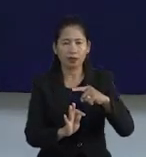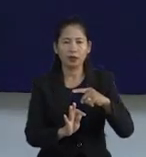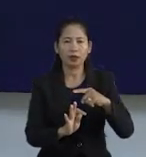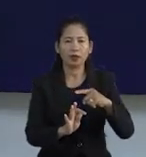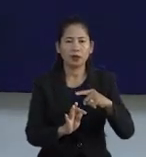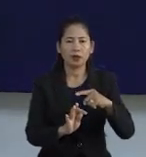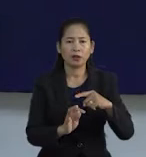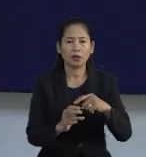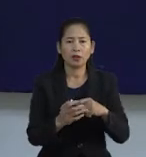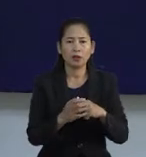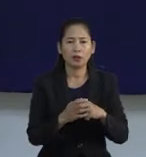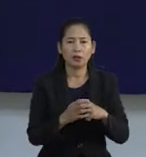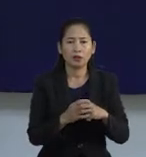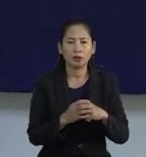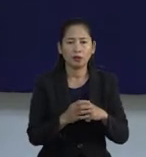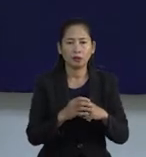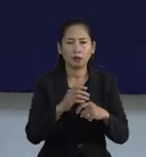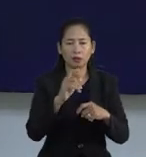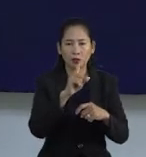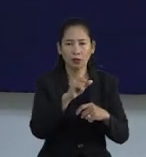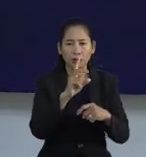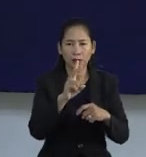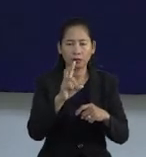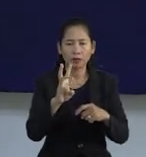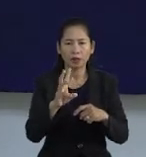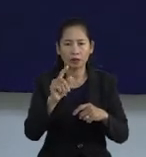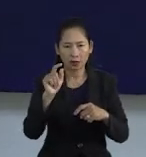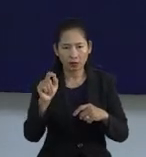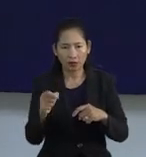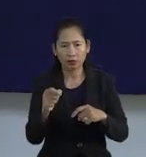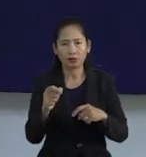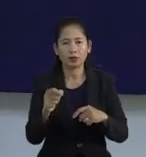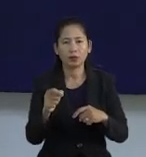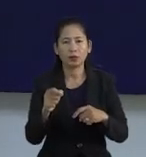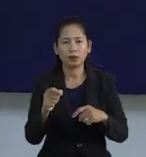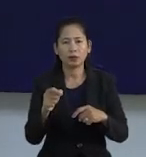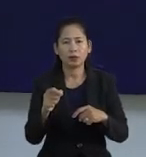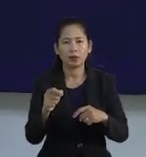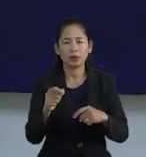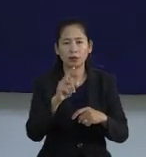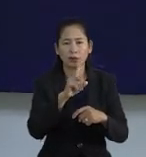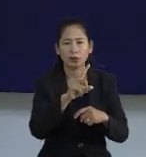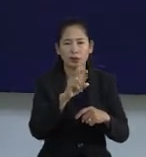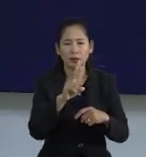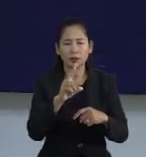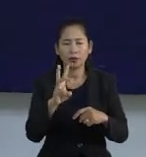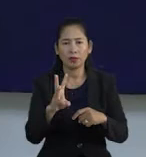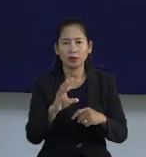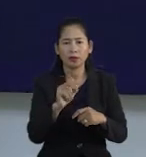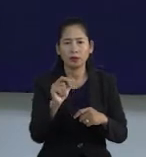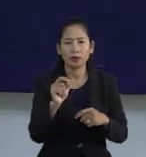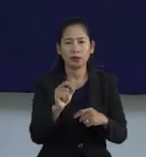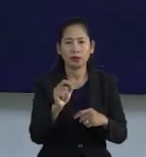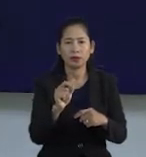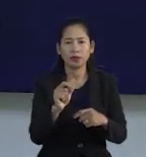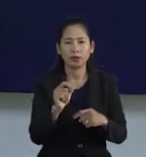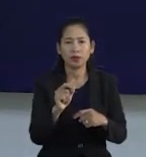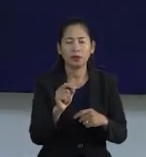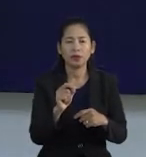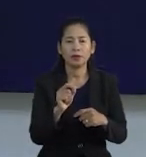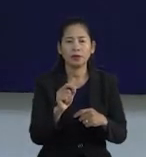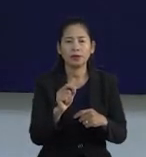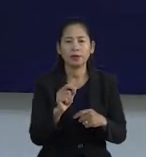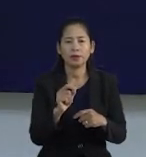bốn dưỡng rộp bấy bấy tùng thèm số cắt có biết nha con nè và chân dân ta sẽ chùm luôn là làng vế nha